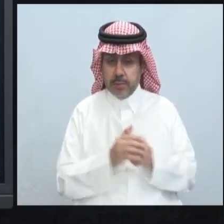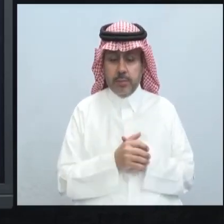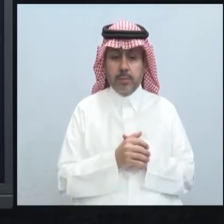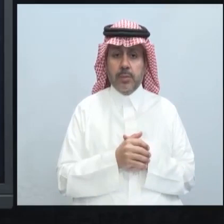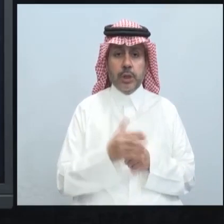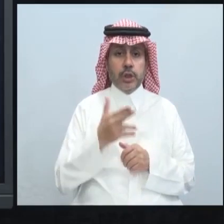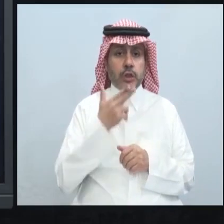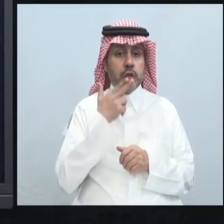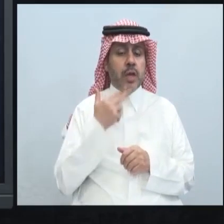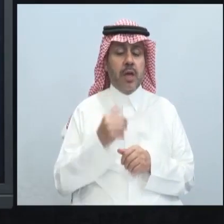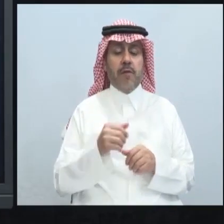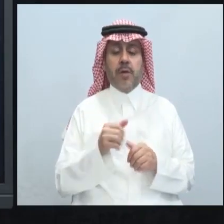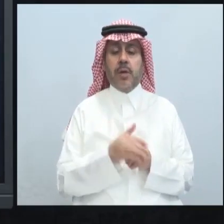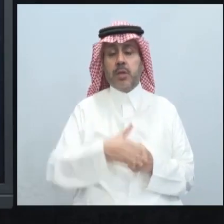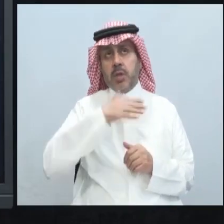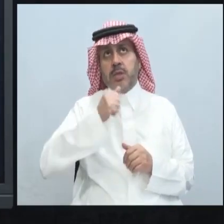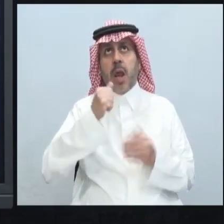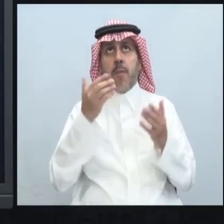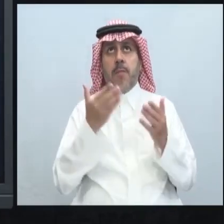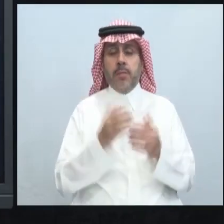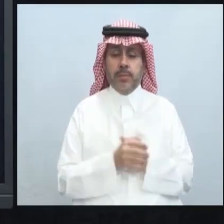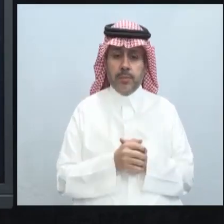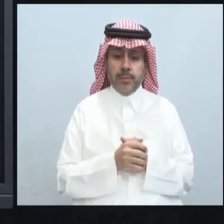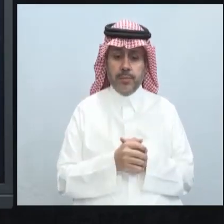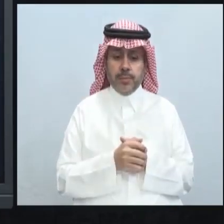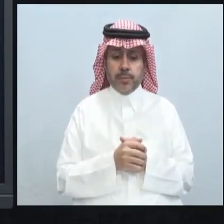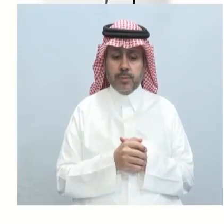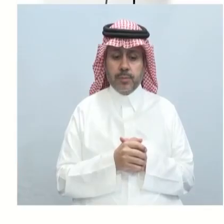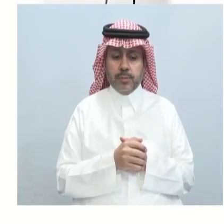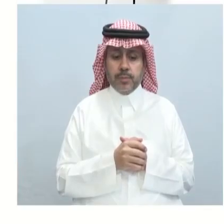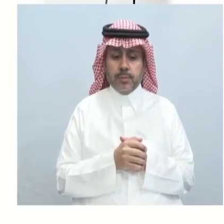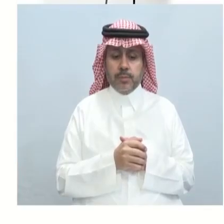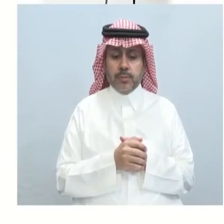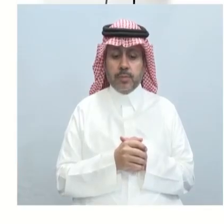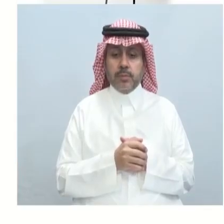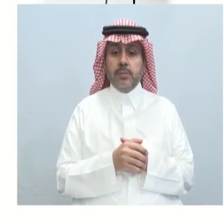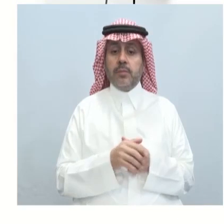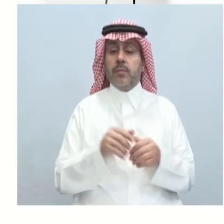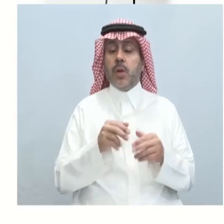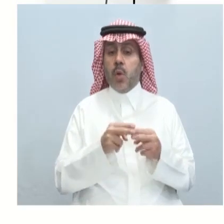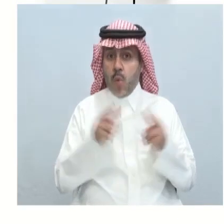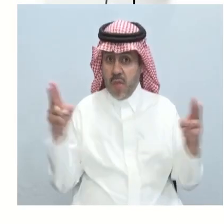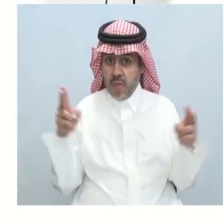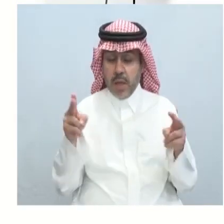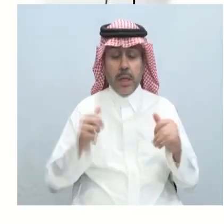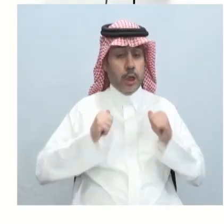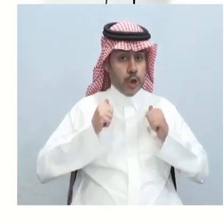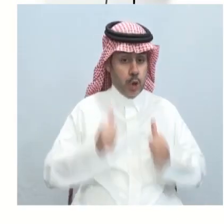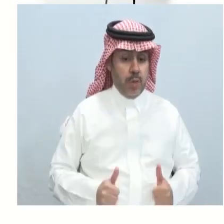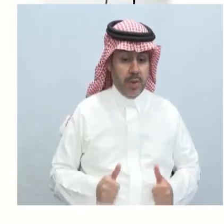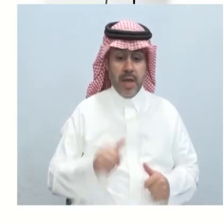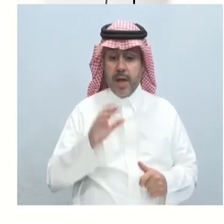الشريف الطاهر صلى الله عليه وسلم وكذلك من اهداف الدرس ان يوضح الطالب